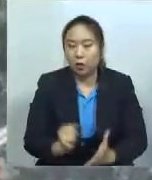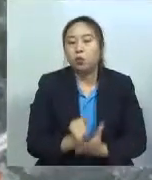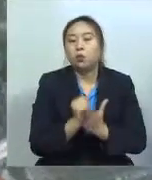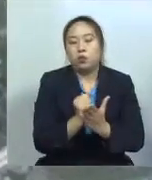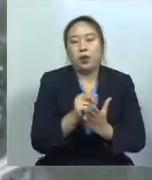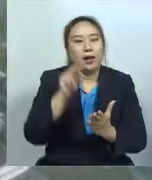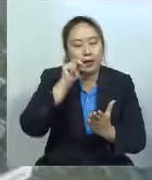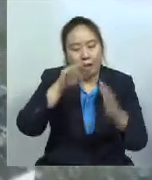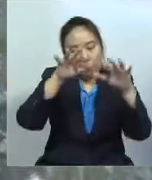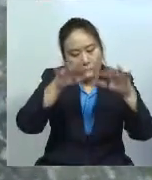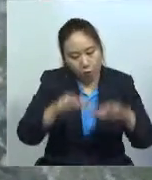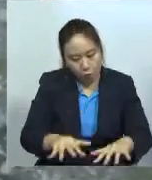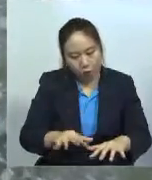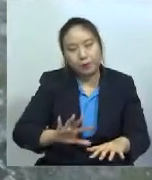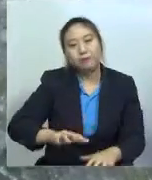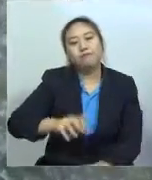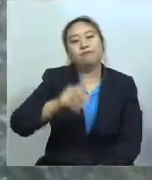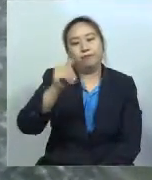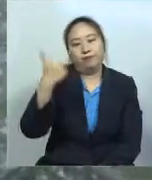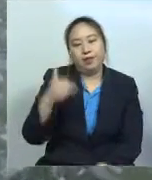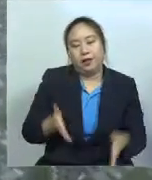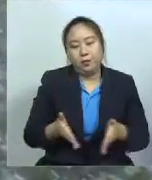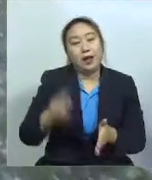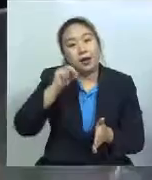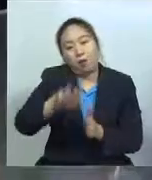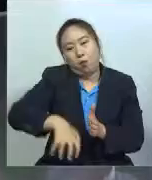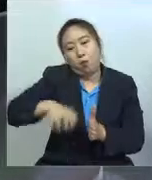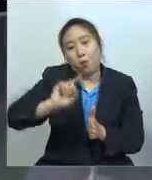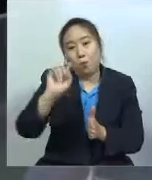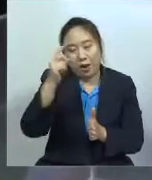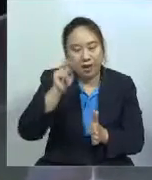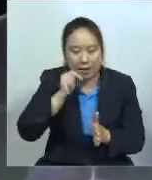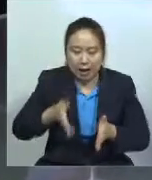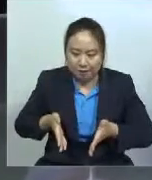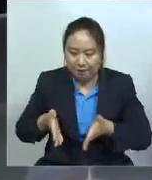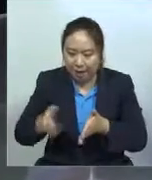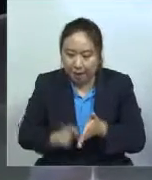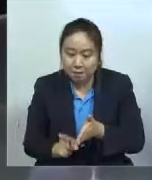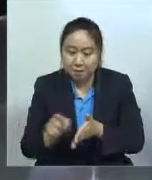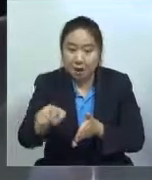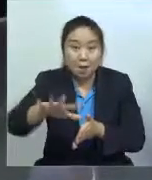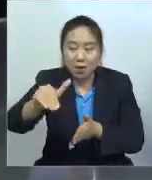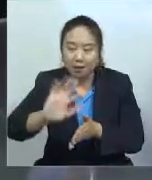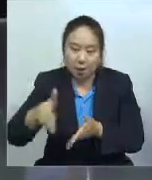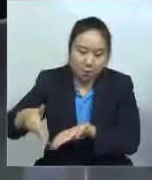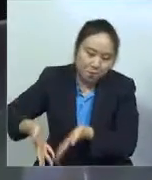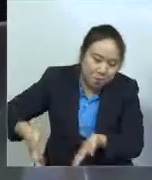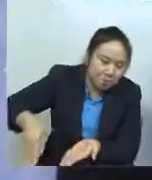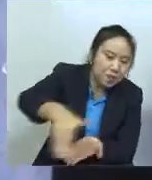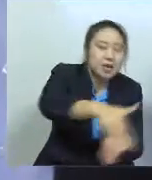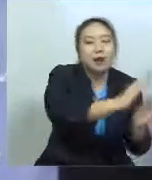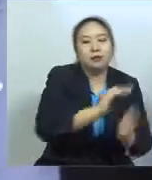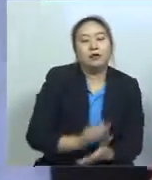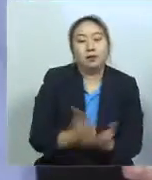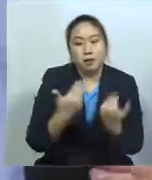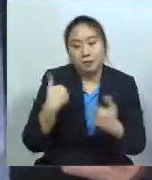ภาพในการระบายน้ำได้มากขึ้นมีการขุดคลองใหม่เปลี่ยนทางน้ำไม่ให้เข้าเมืองหาดใหญ่พร้อมก่อสร้างอ่างเก็บน้